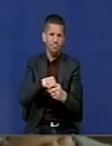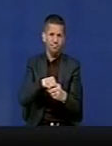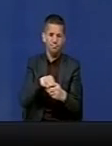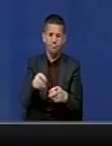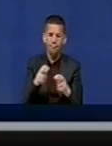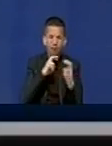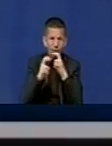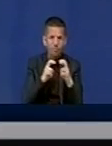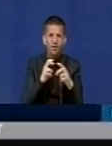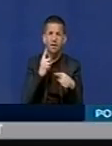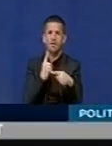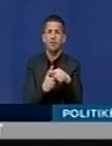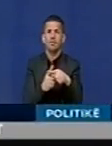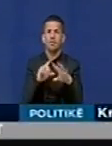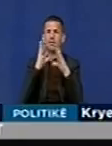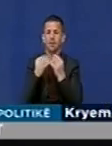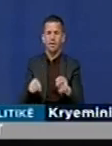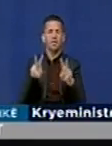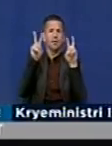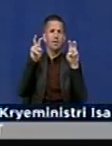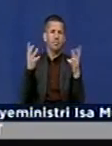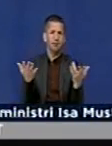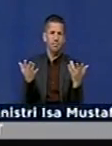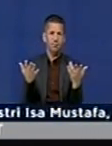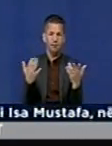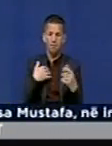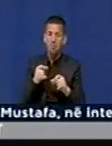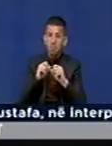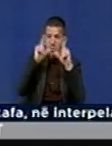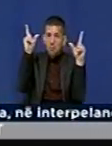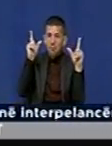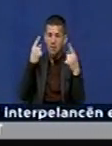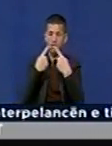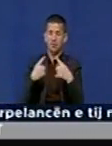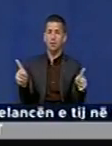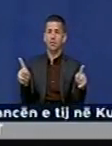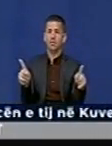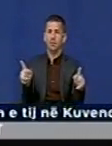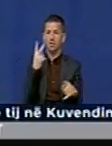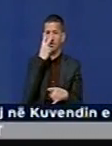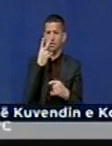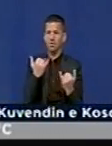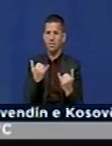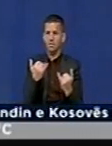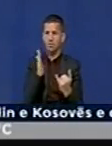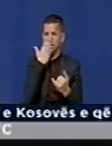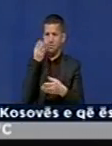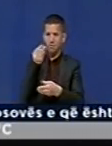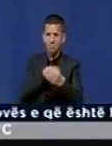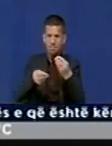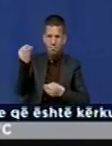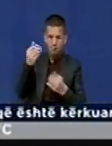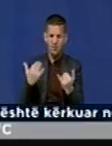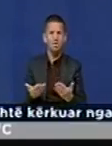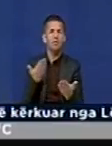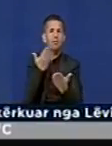naj kafje, rrëth kësaj teme. Jam i befasum me dalimin që e sho, nga letërkëmbimi edhe qka ka i